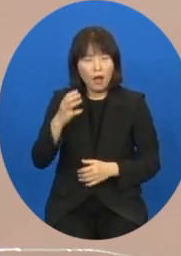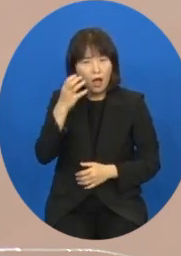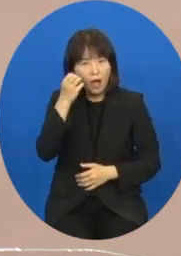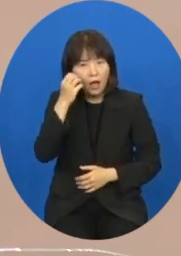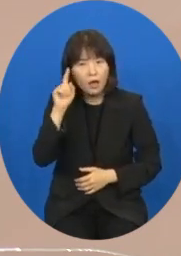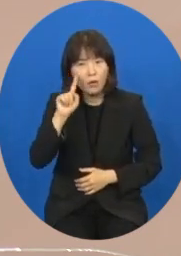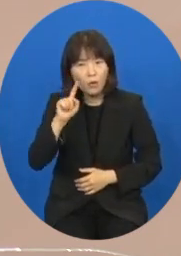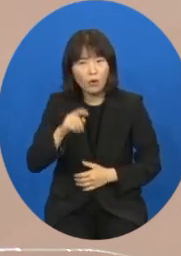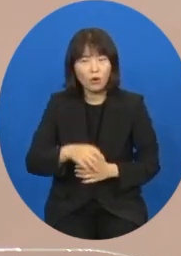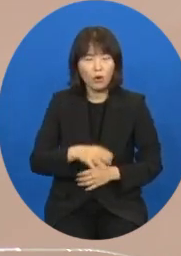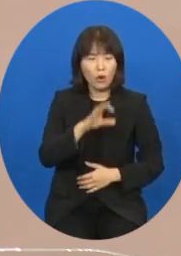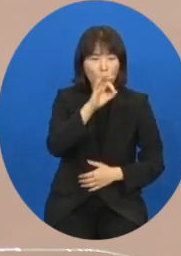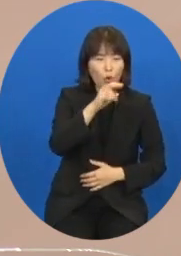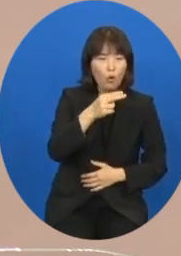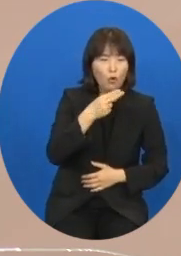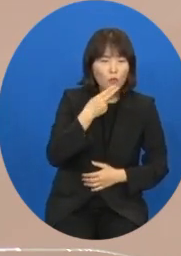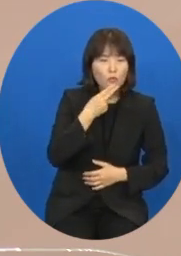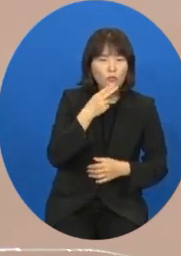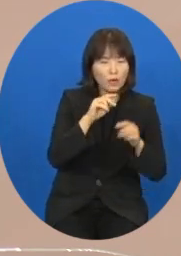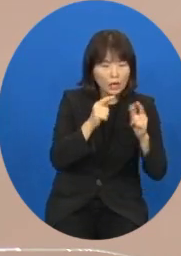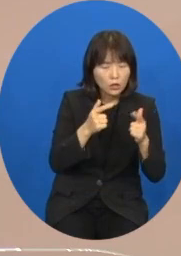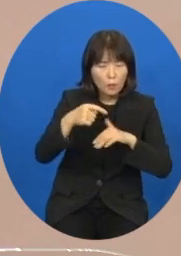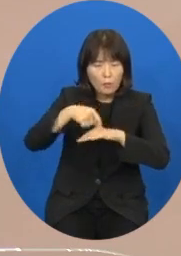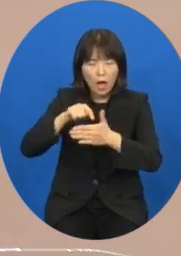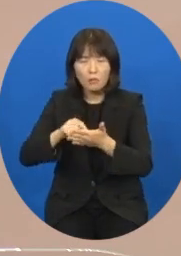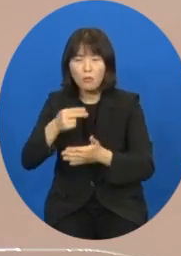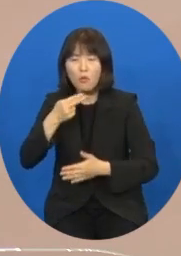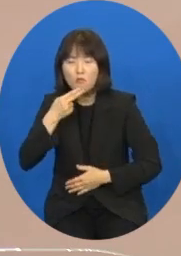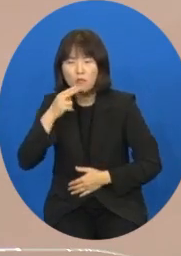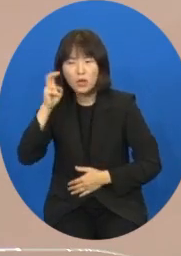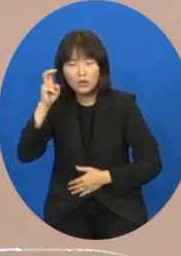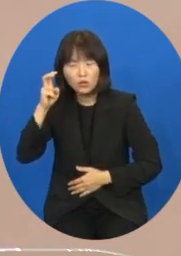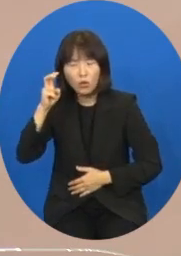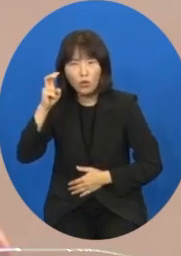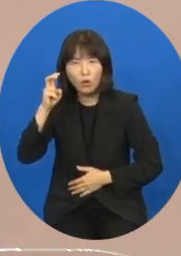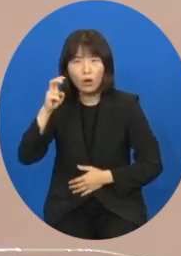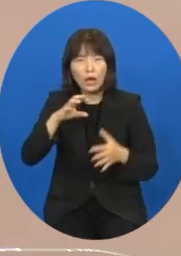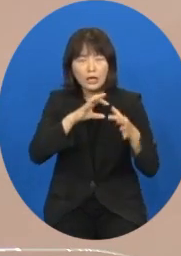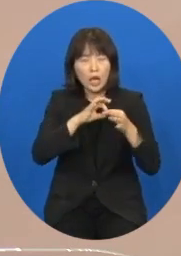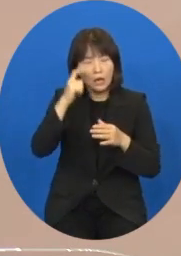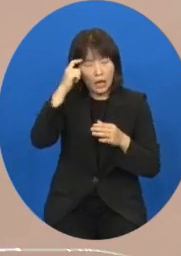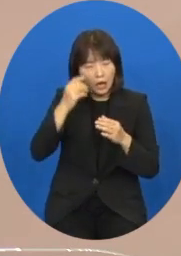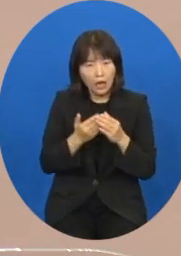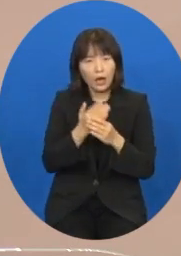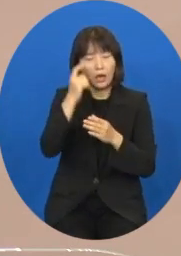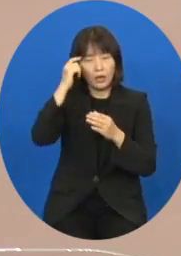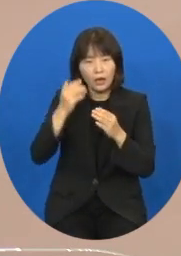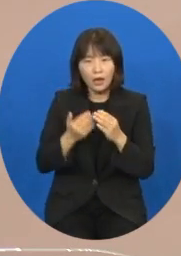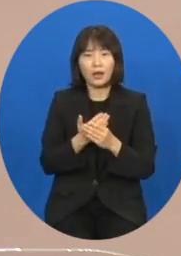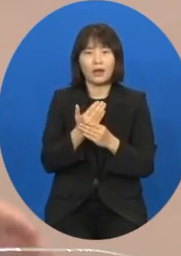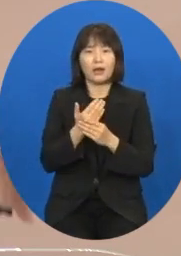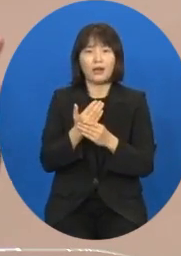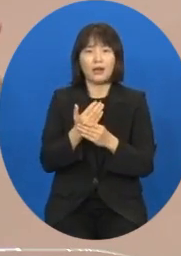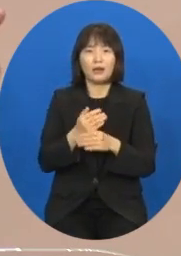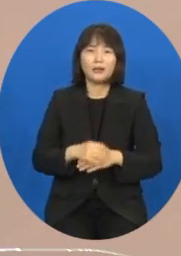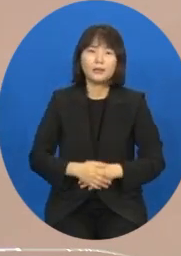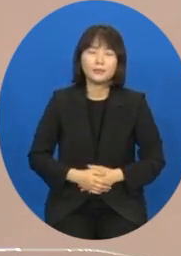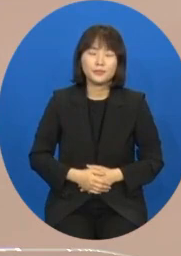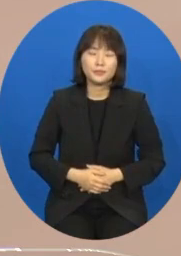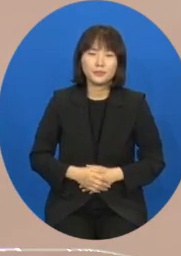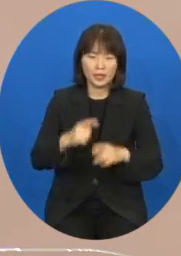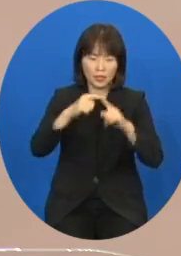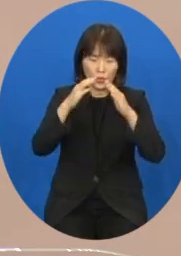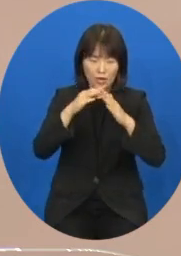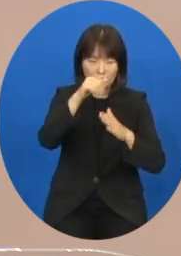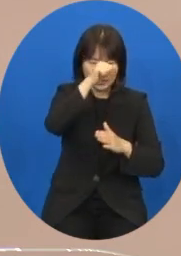돈이 없는 게 아니고 마음이 없는 거겠지요 라는 말이 계속 머릿속에 맴도는 거예요. 그래서 교회